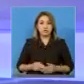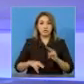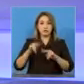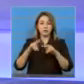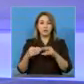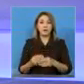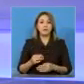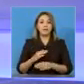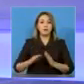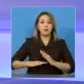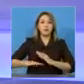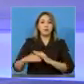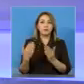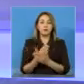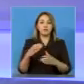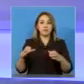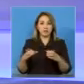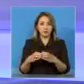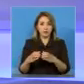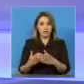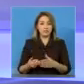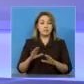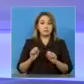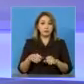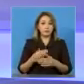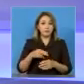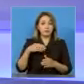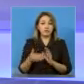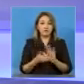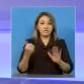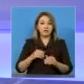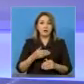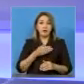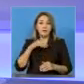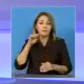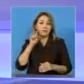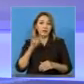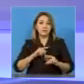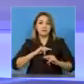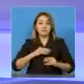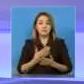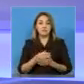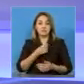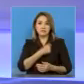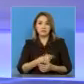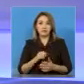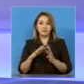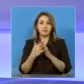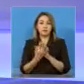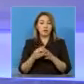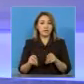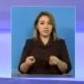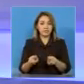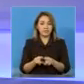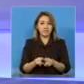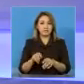и благоустройство нового микрорайона. Это способствует привлечению молодых специалистов по программе с дипломом в село. Также в текущем